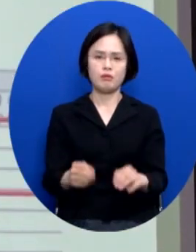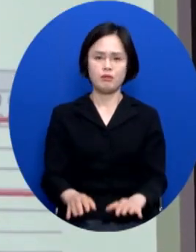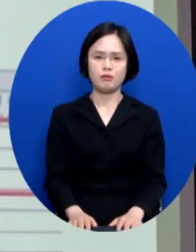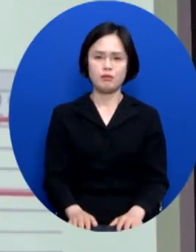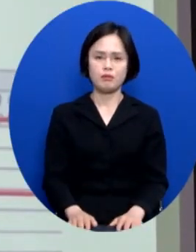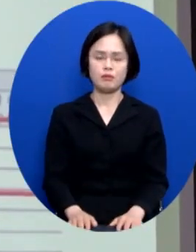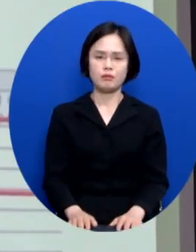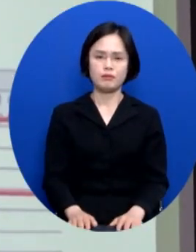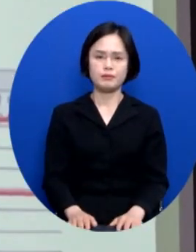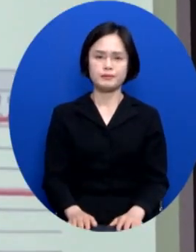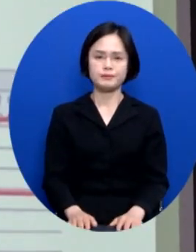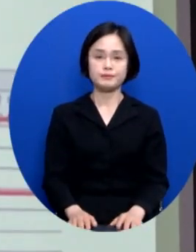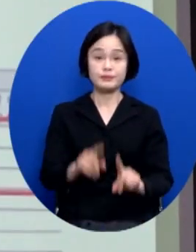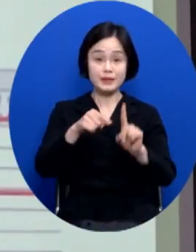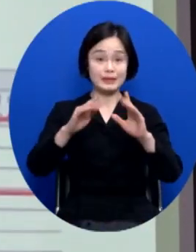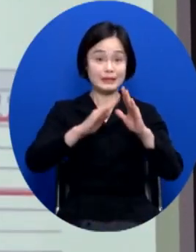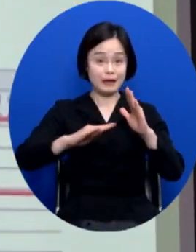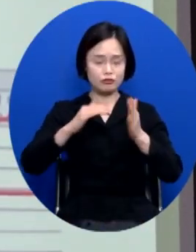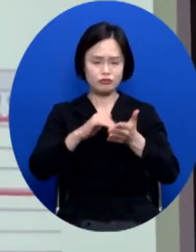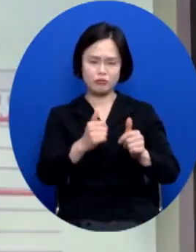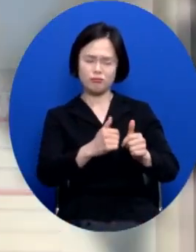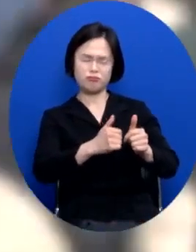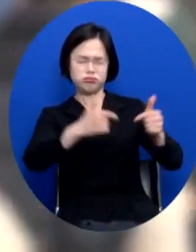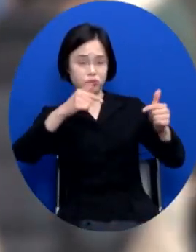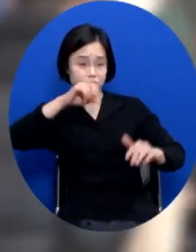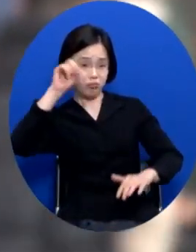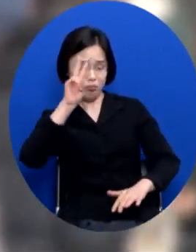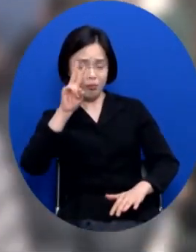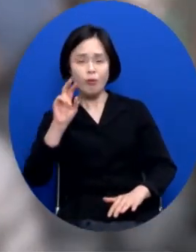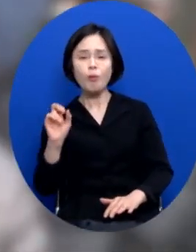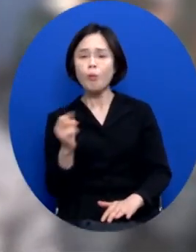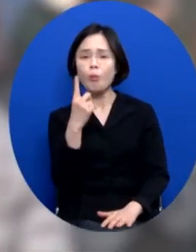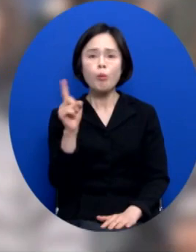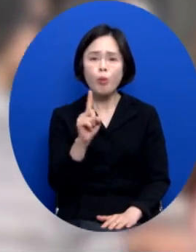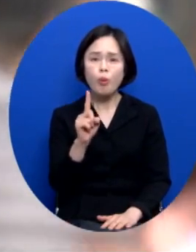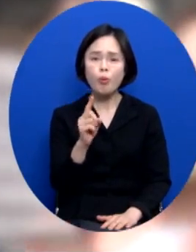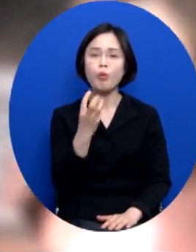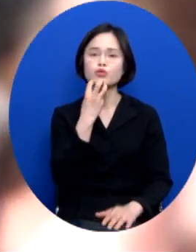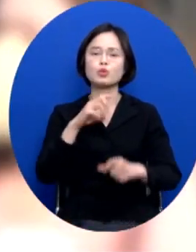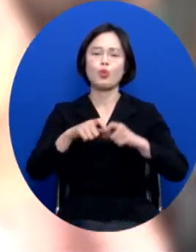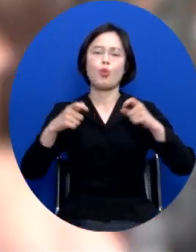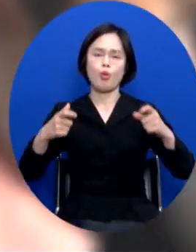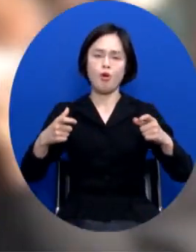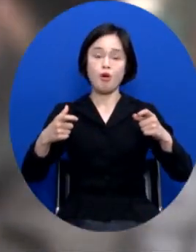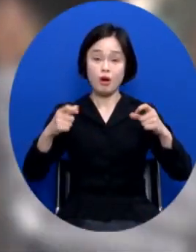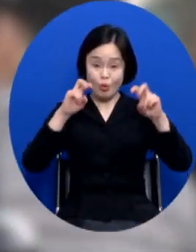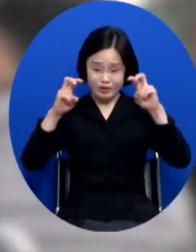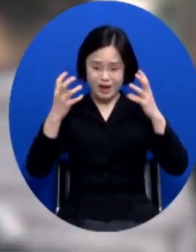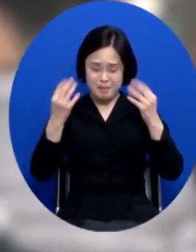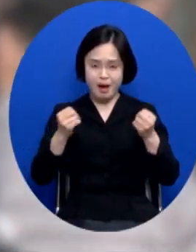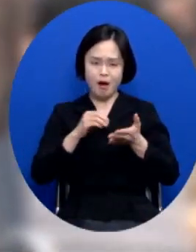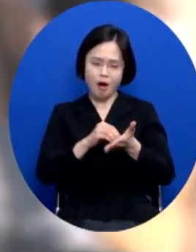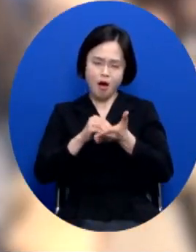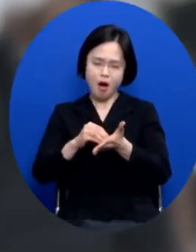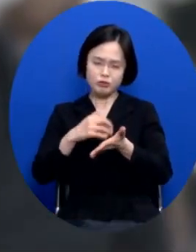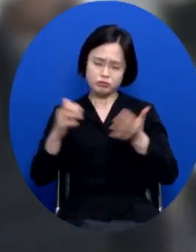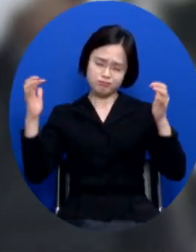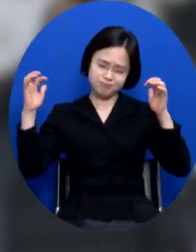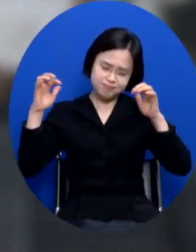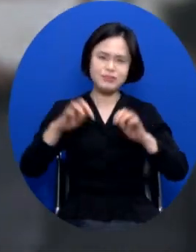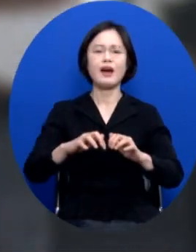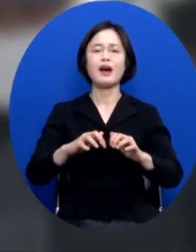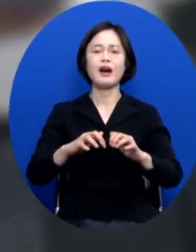밝혔습니다 1인 가구 급증 현상 원인으로는 수도권 일자리 집중화를 꼽았습니다 직장을 찾는 청년